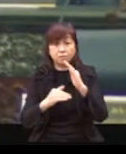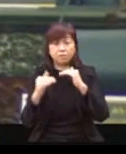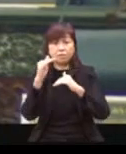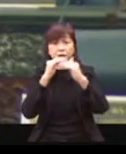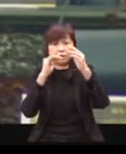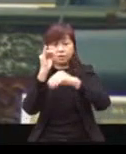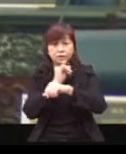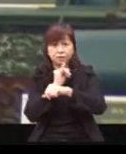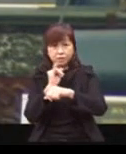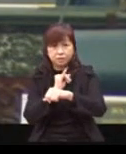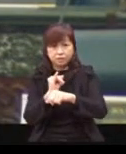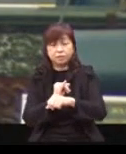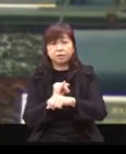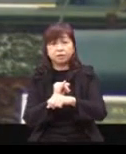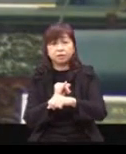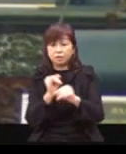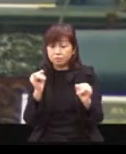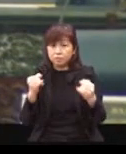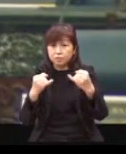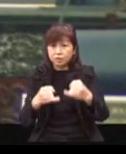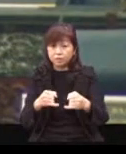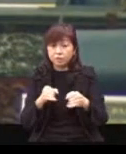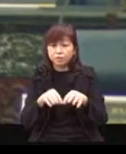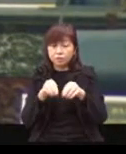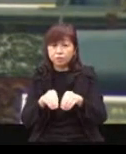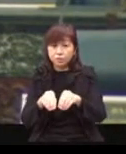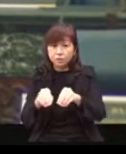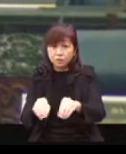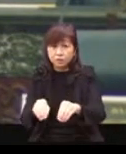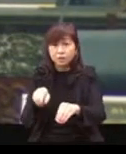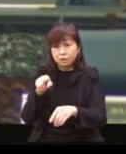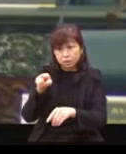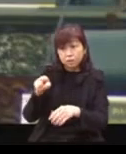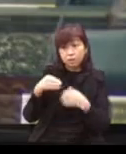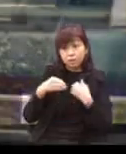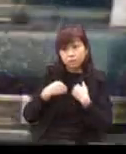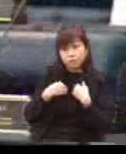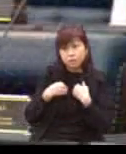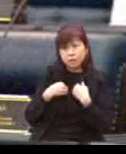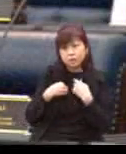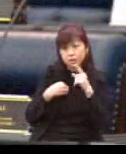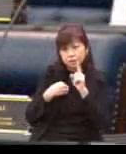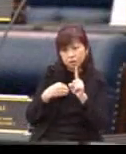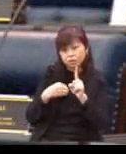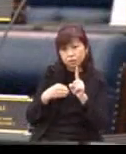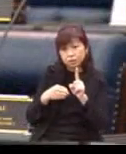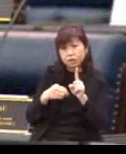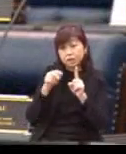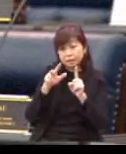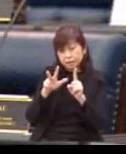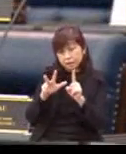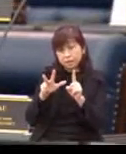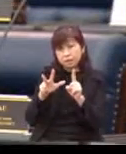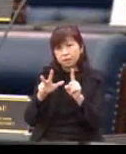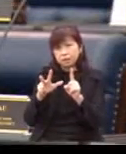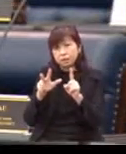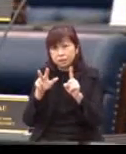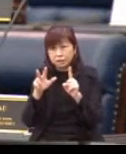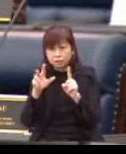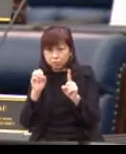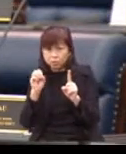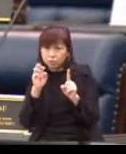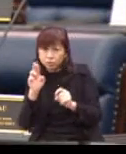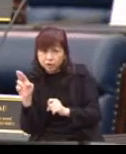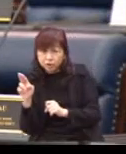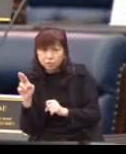sementara jabatan pertanian menyebutkan ada di sana 103 103.000 tanah terbyar